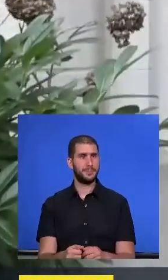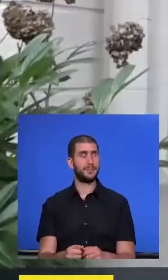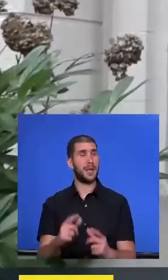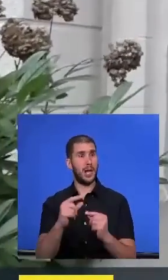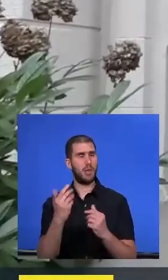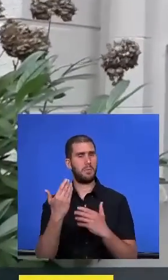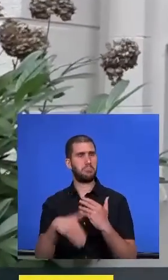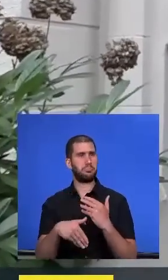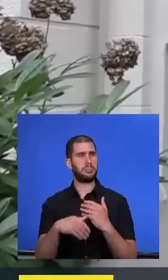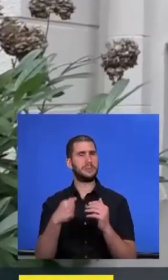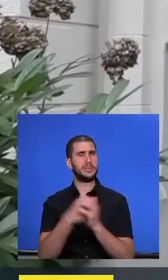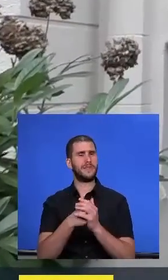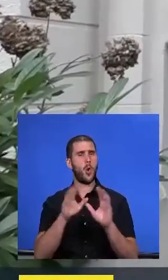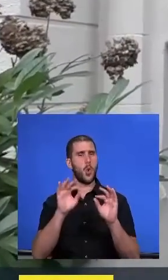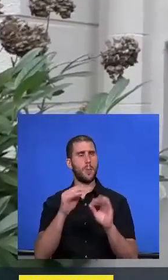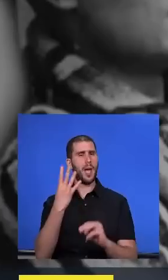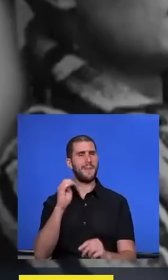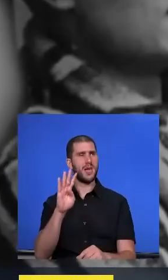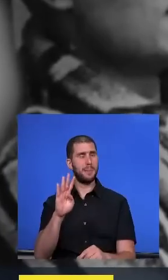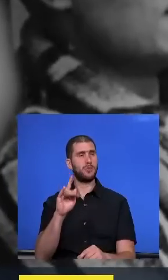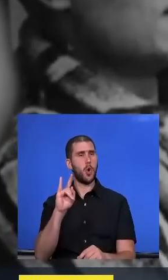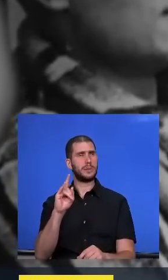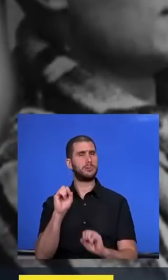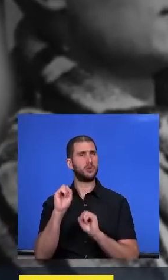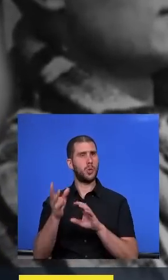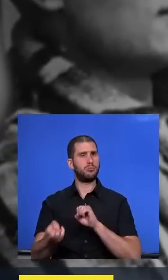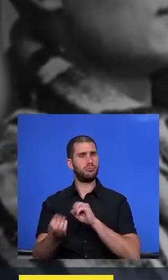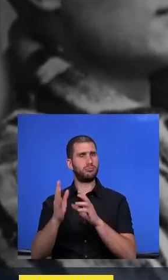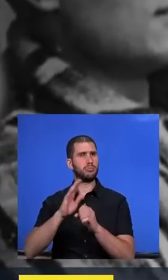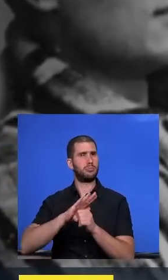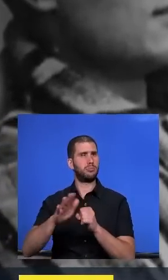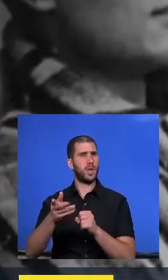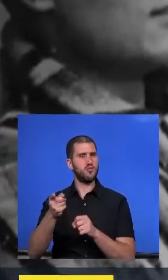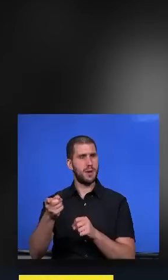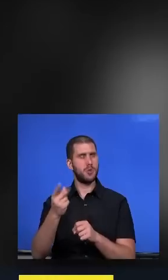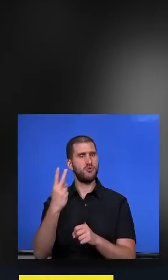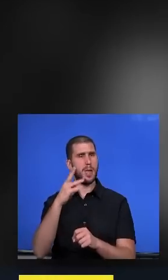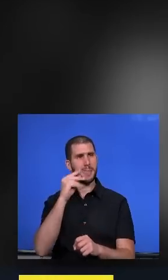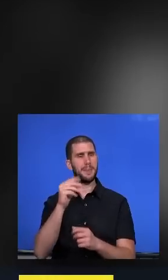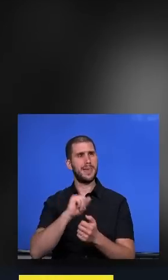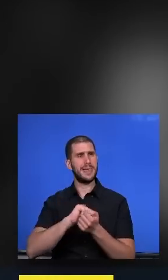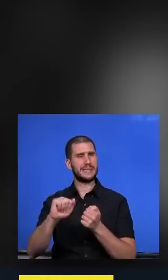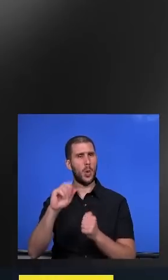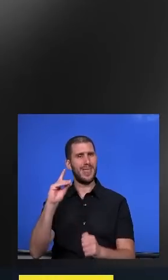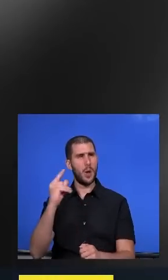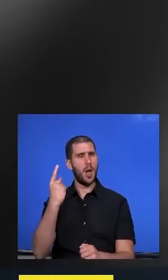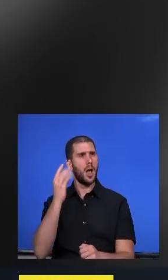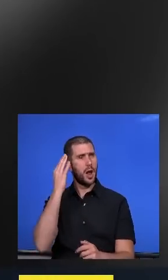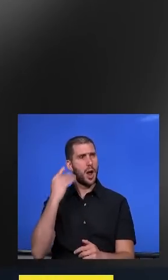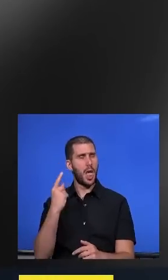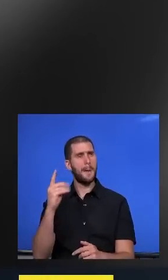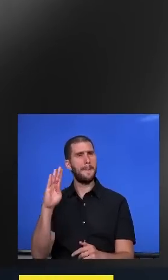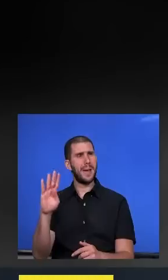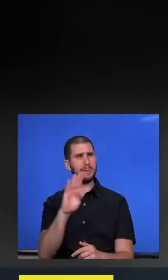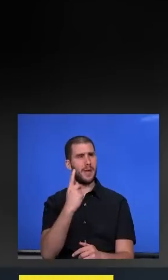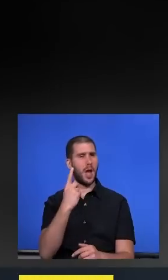להגיע בסוף אוקטובר 44, כשהחוצנים נשלחו אל מותם. שני הבנים נרצחו בדחאו, קלה אחת בברגן בלזן, קלה אחרת